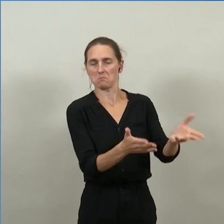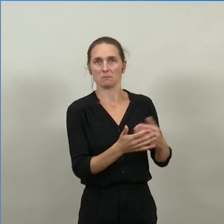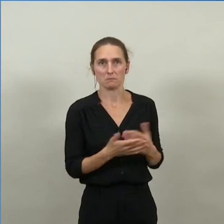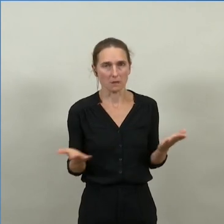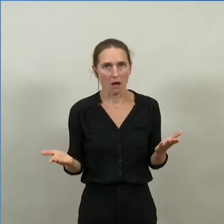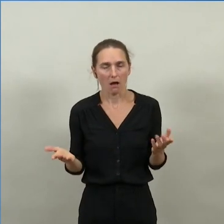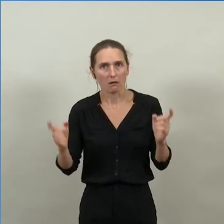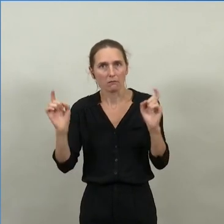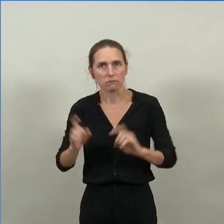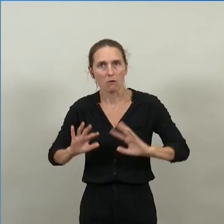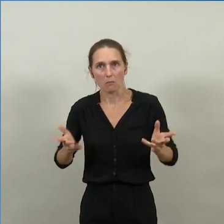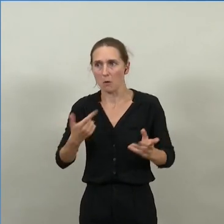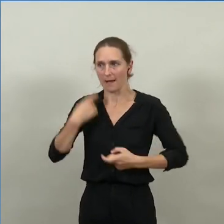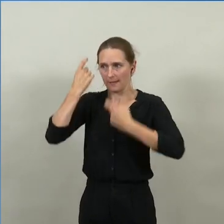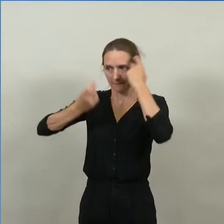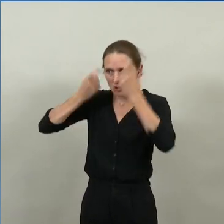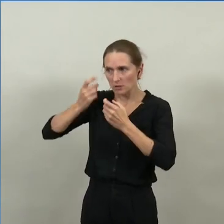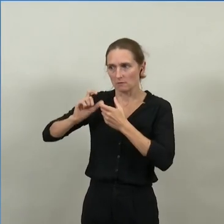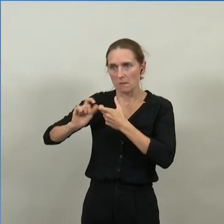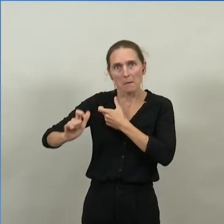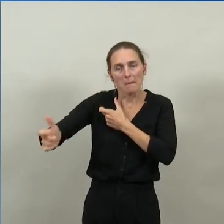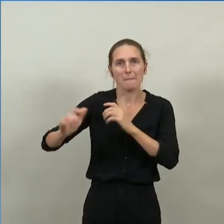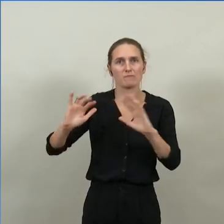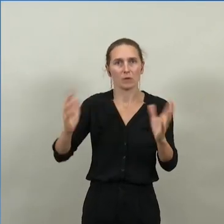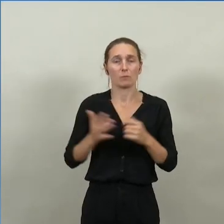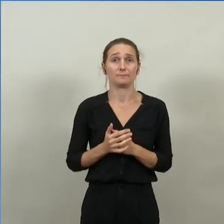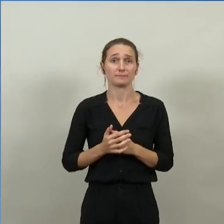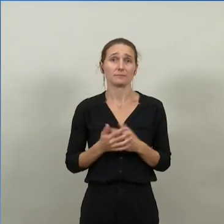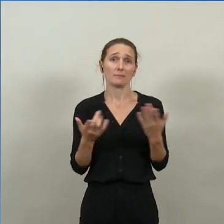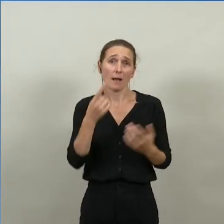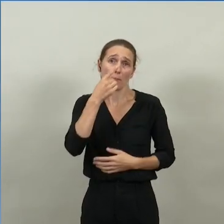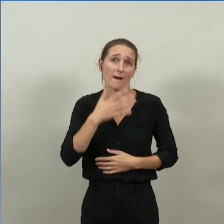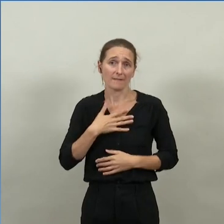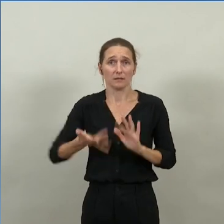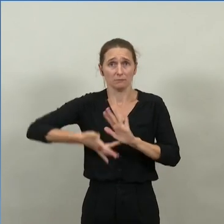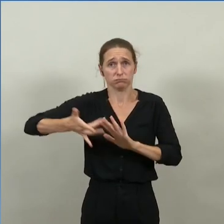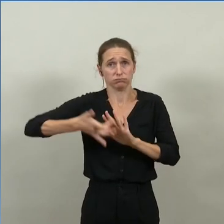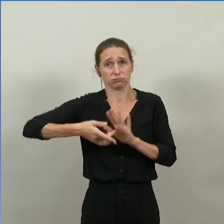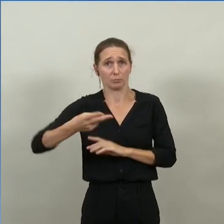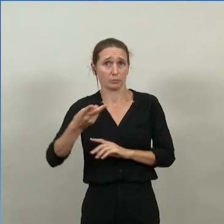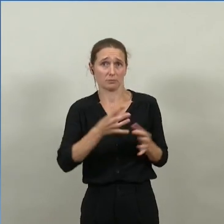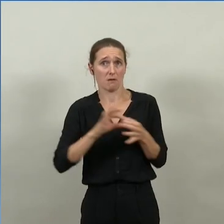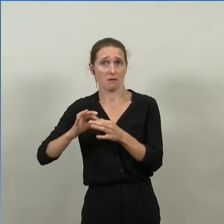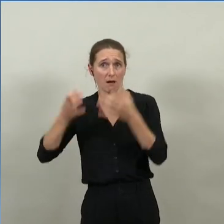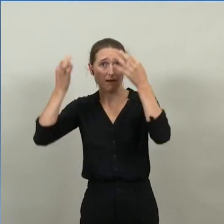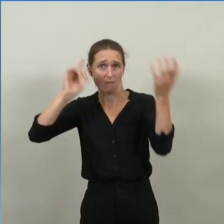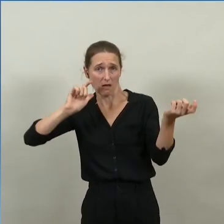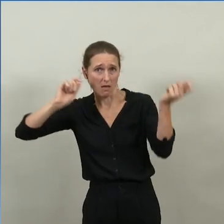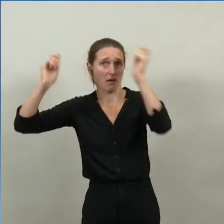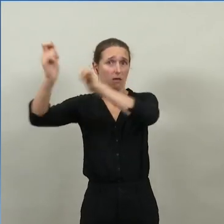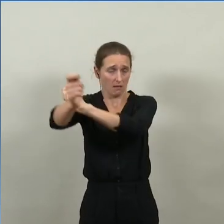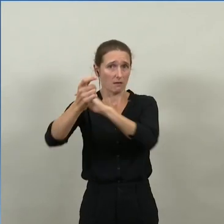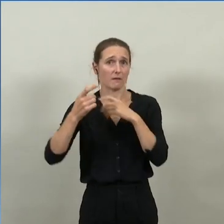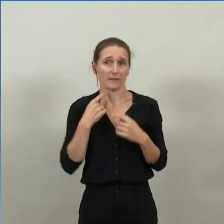devant nous et qui vont s'accentuer avec le dérèglement climatique ainsi que la montée des tensions géopolitiques à l'échelle planétaire une gestion nationale des